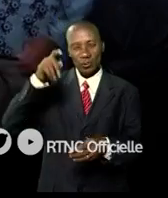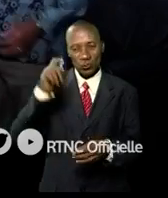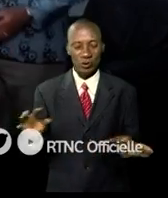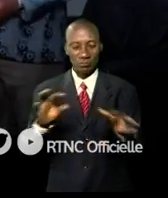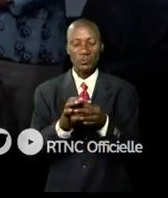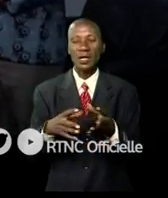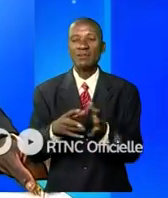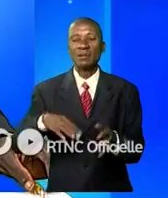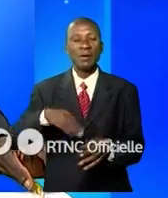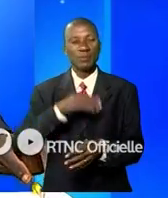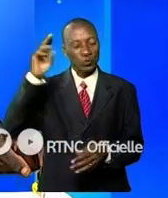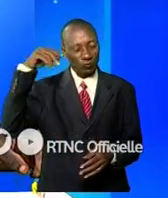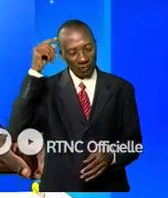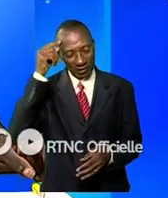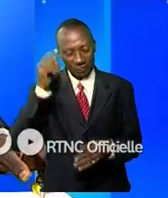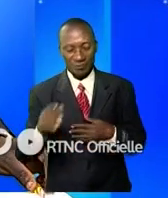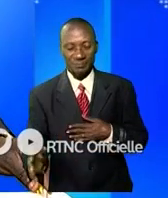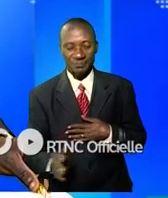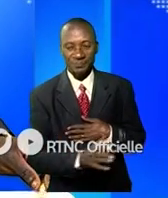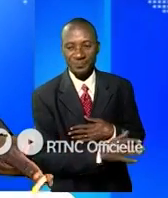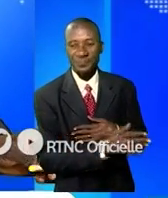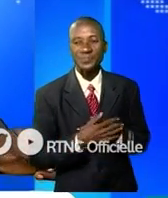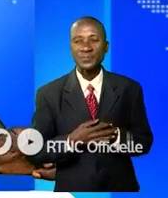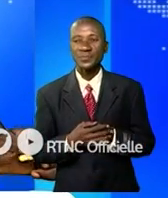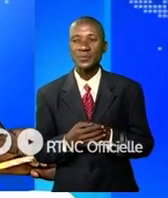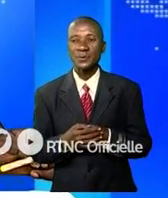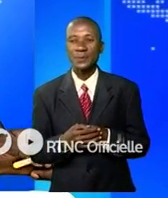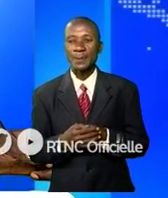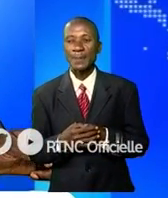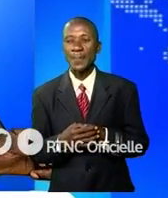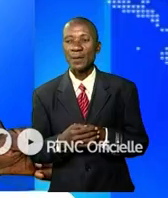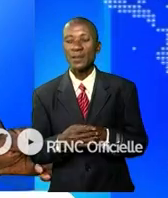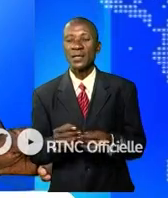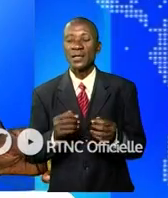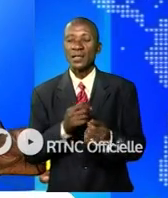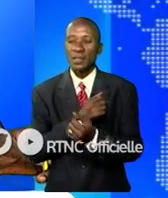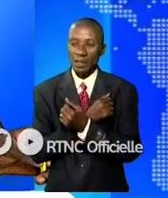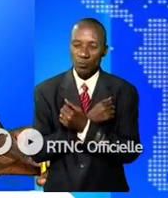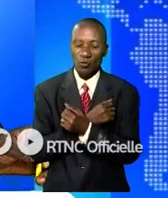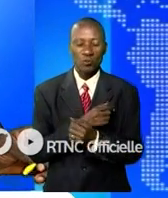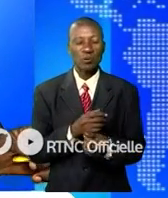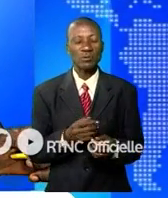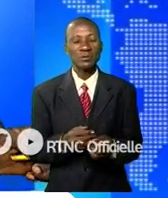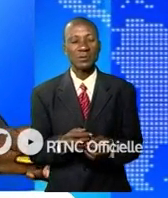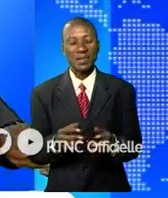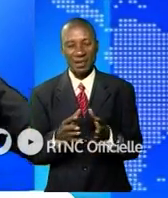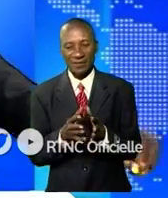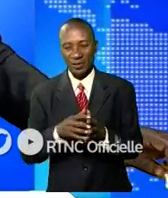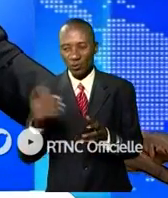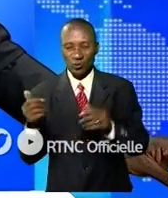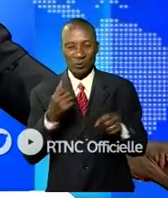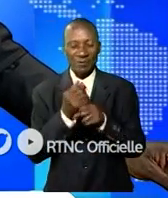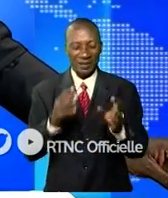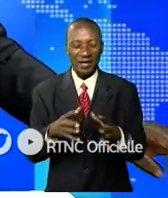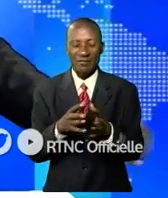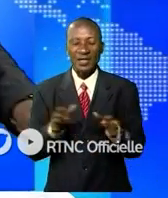gouvernement. La route comprise entre Kinkole et Lufimi, au-delà de l'aéroport international de Ndjili à l'est du Kinshasa, eh bien,